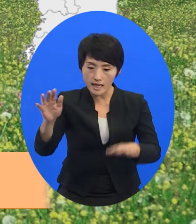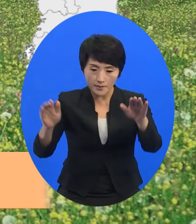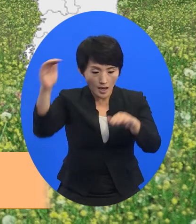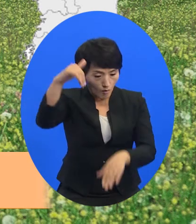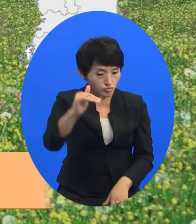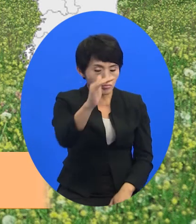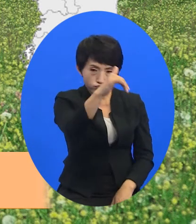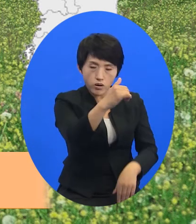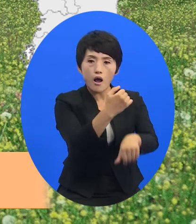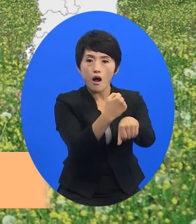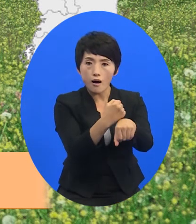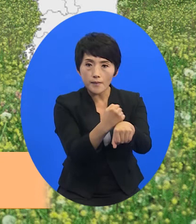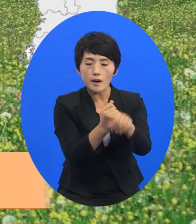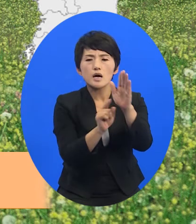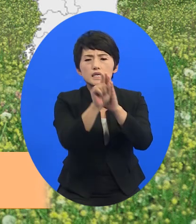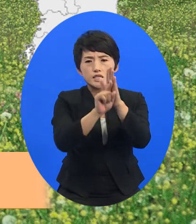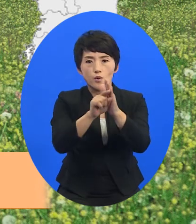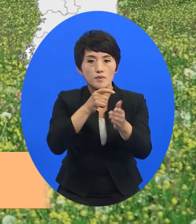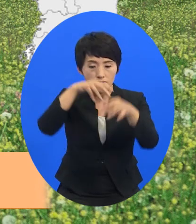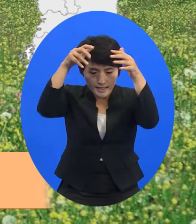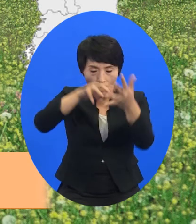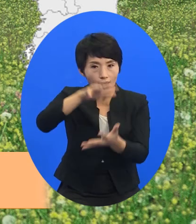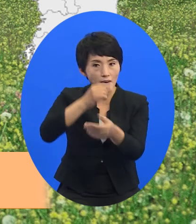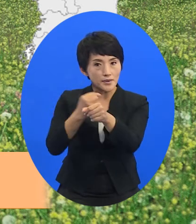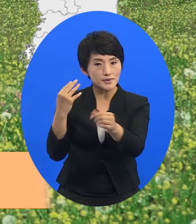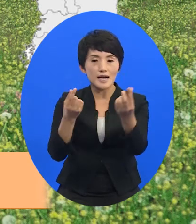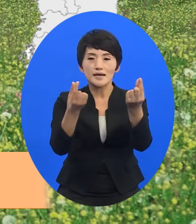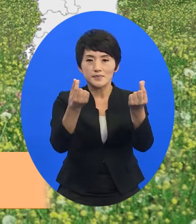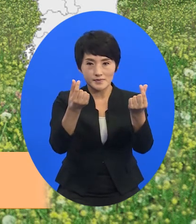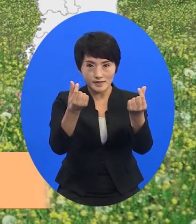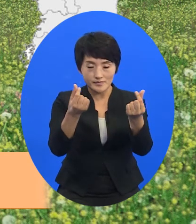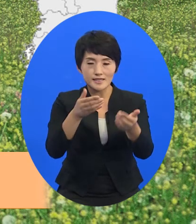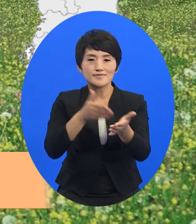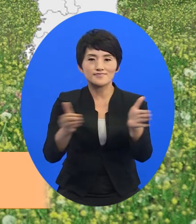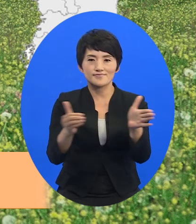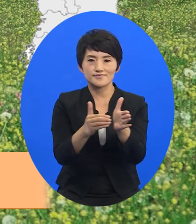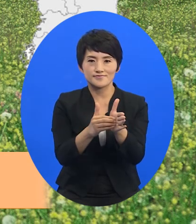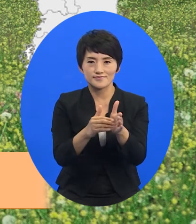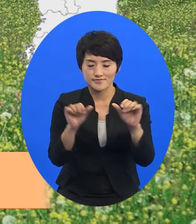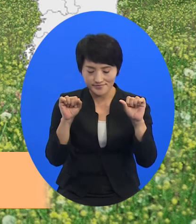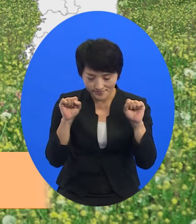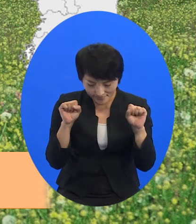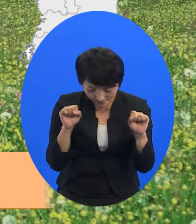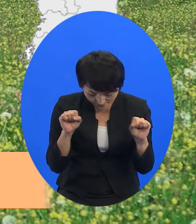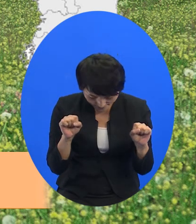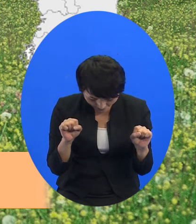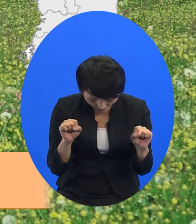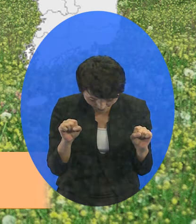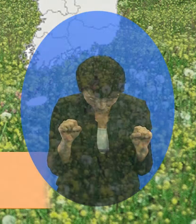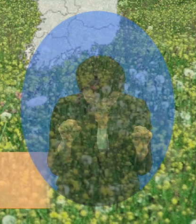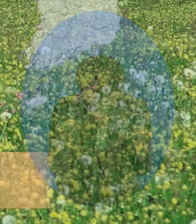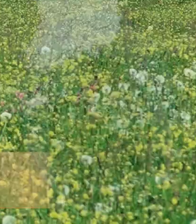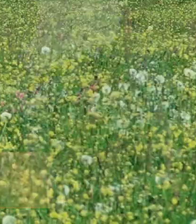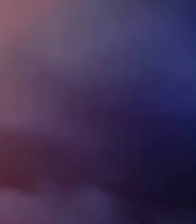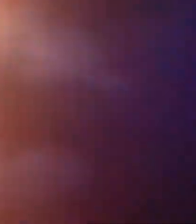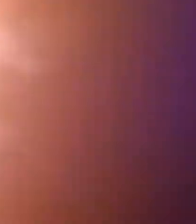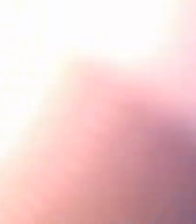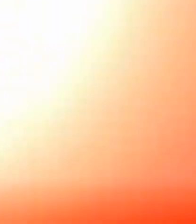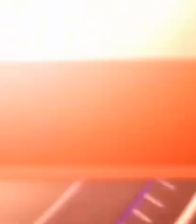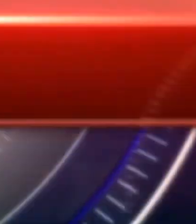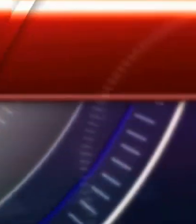영향을 받겠습니다 기온과 강수량은 평년과 비슷하겠습니다 지금까지 1개월 날씨 전당이 얻습니다